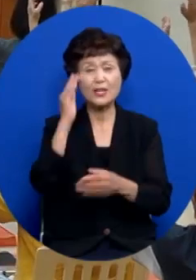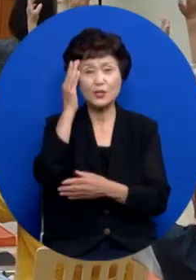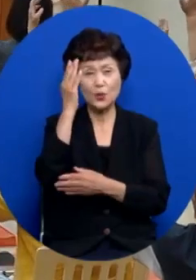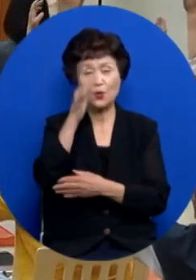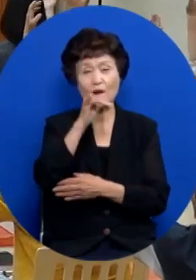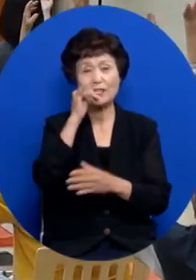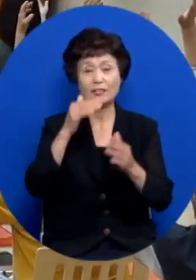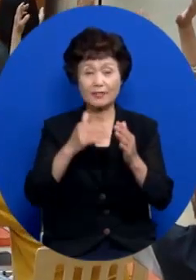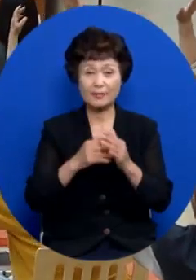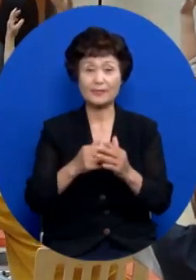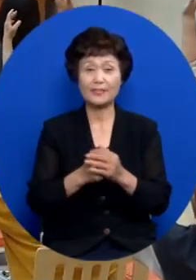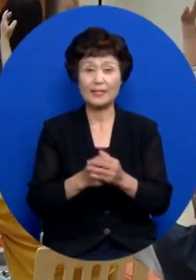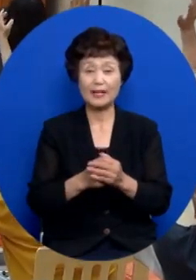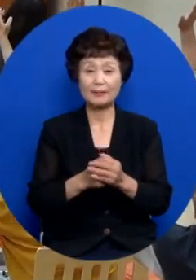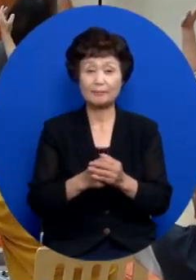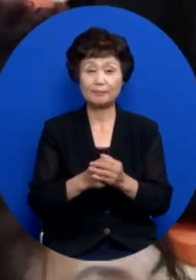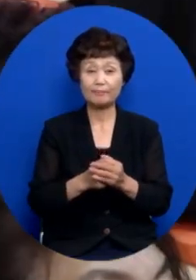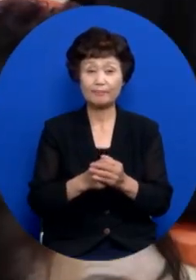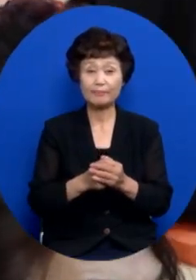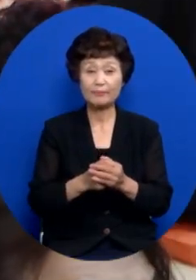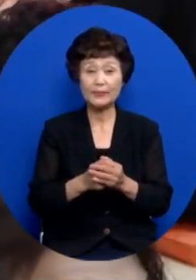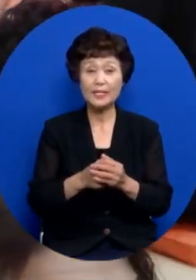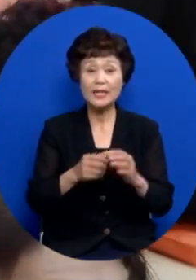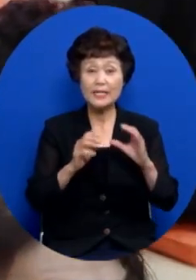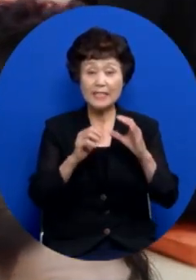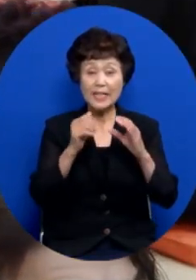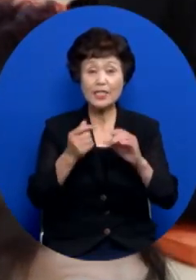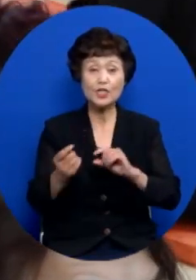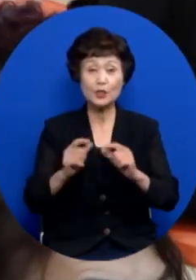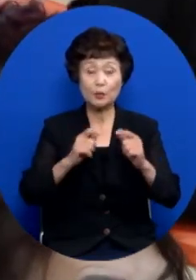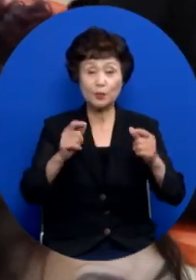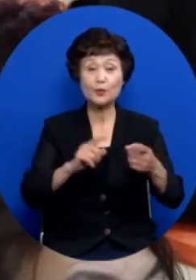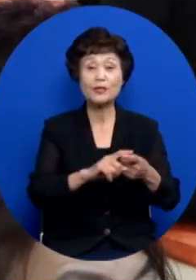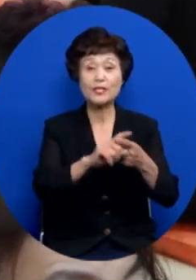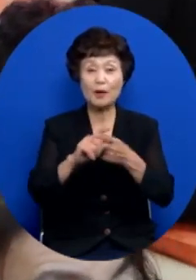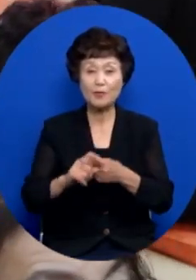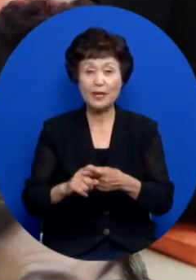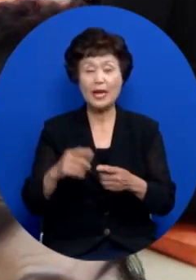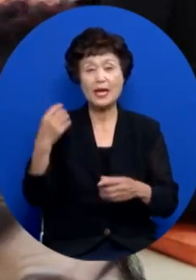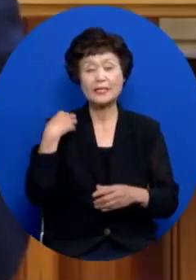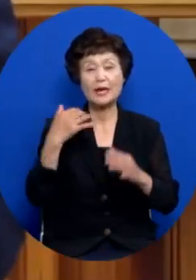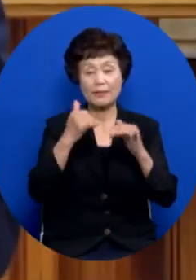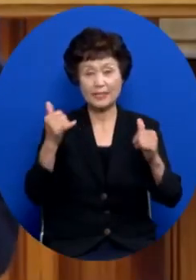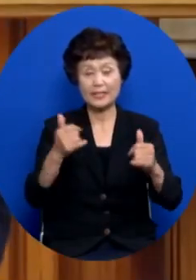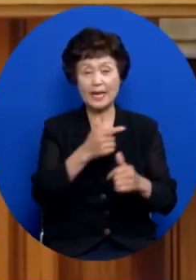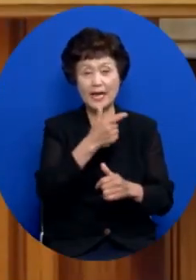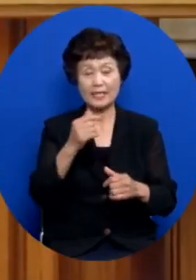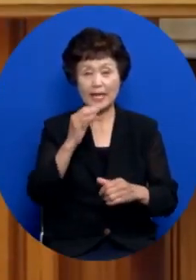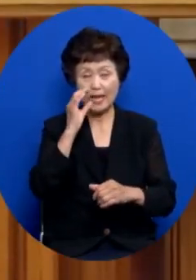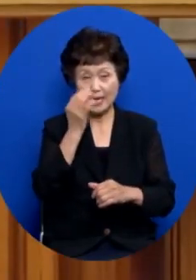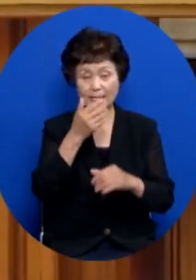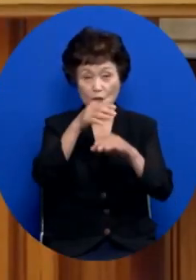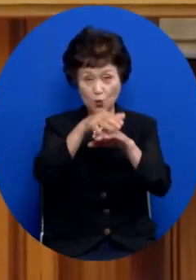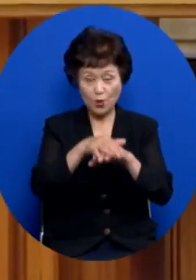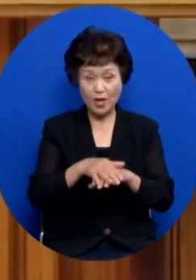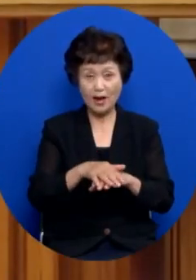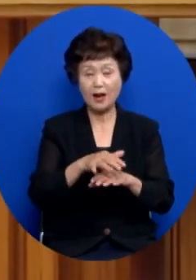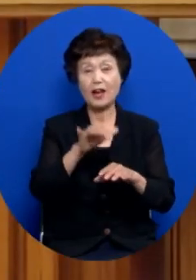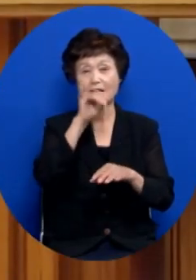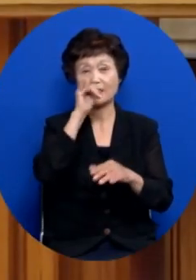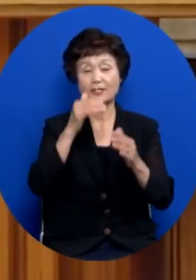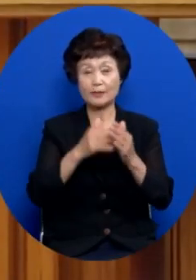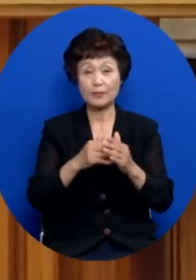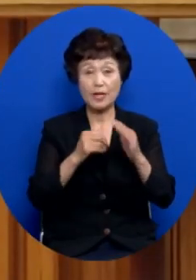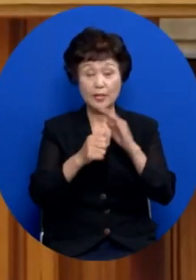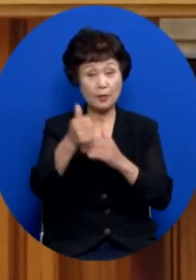나주 성자산 기도원에서 CTS 부흥협의회 사명자 대성회가 열렸습니다 예배에서 CTS 부흥협의회